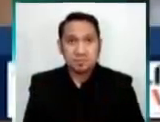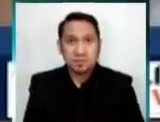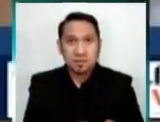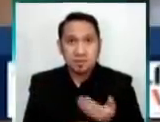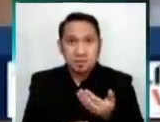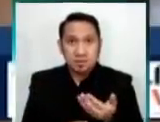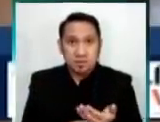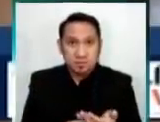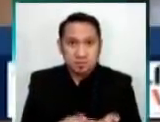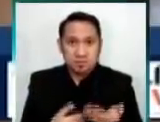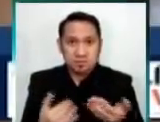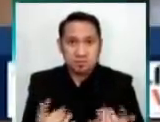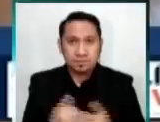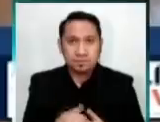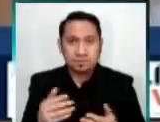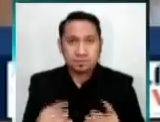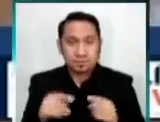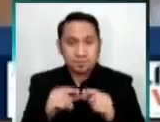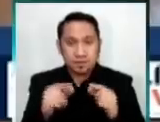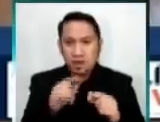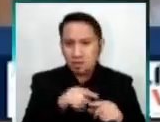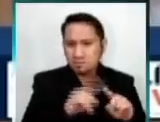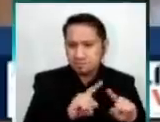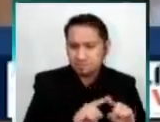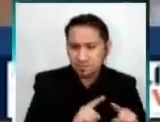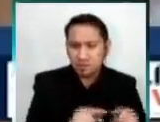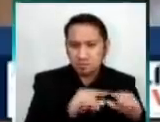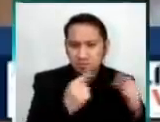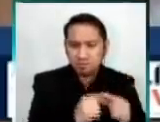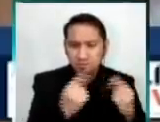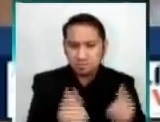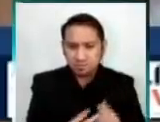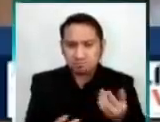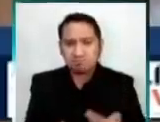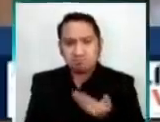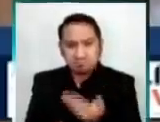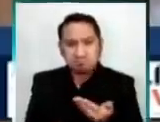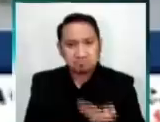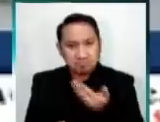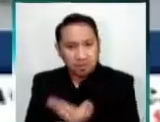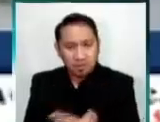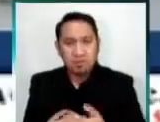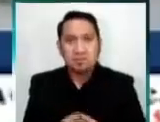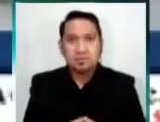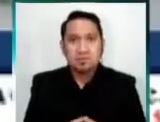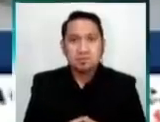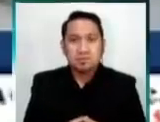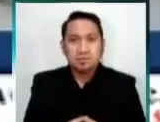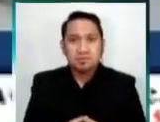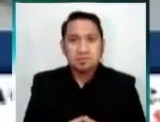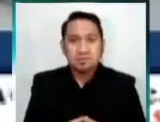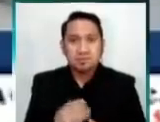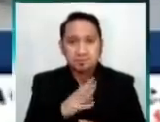Action Party, petisyon ng grupong Campaign Against the Return of the Marcoses and Martial Law, Bonifacio Ilagan, at mga religious